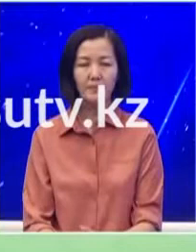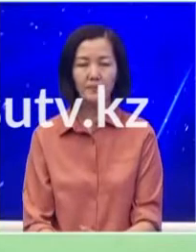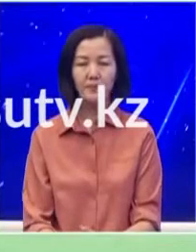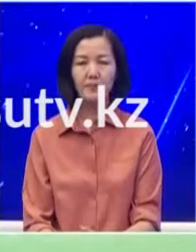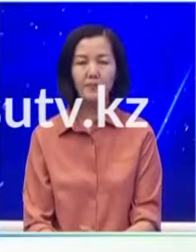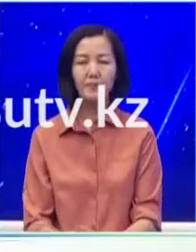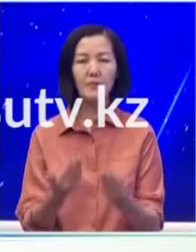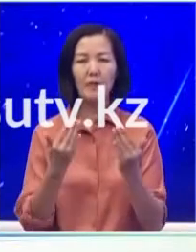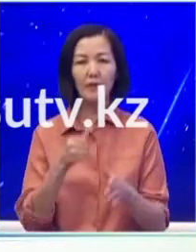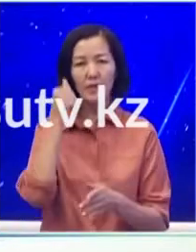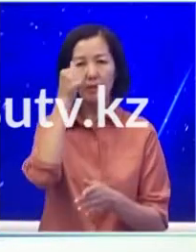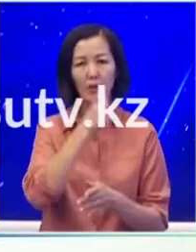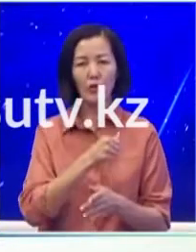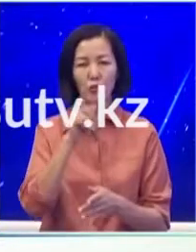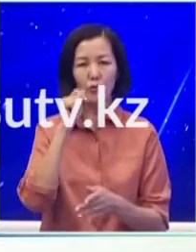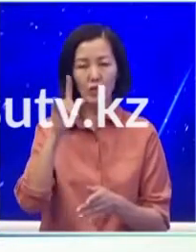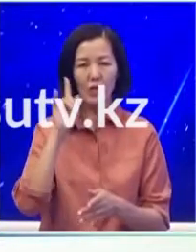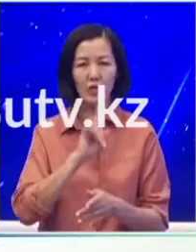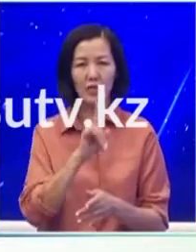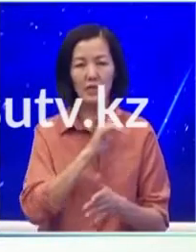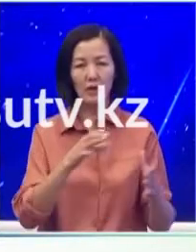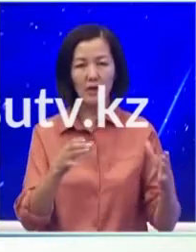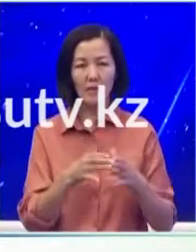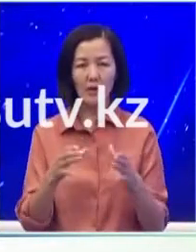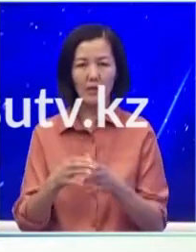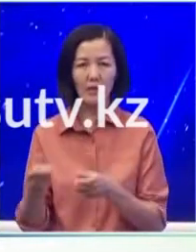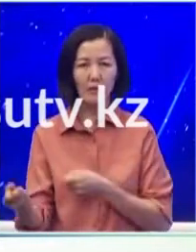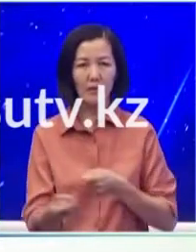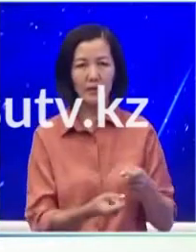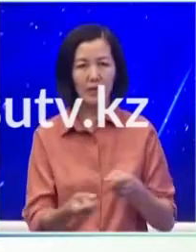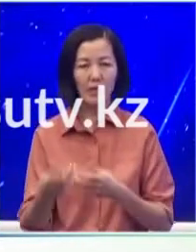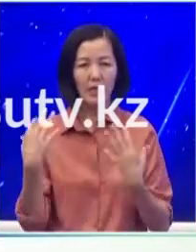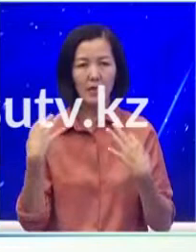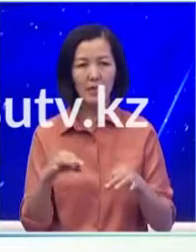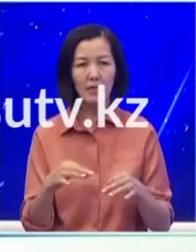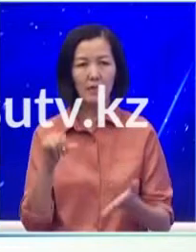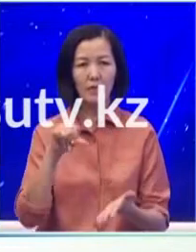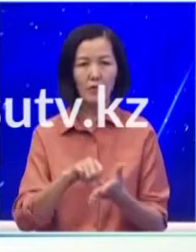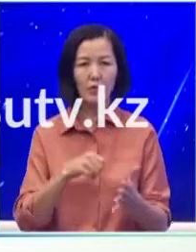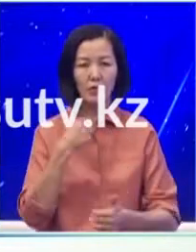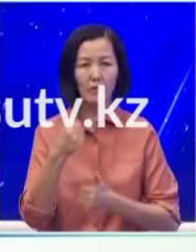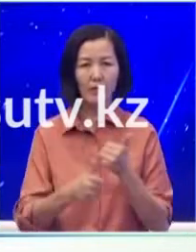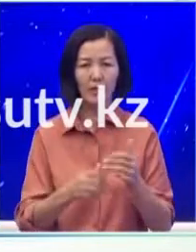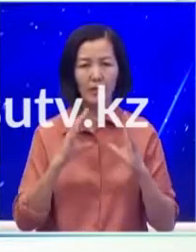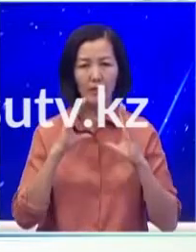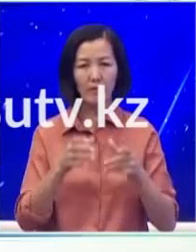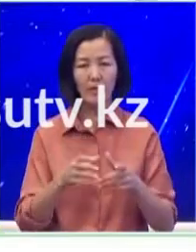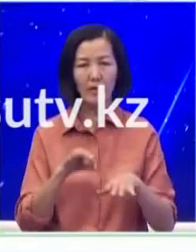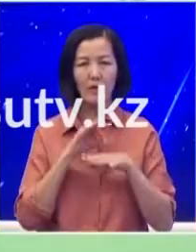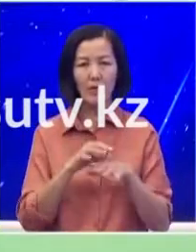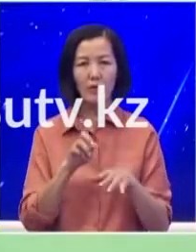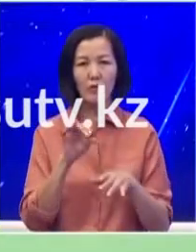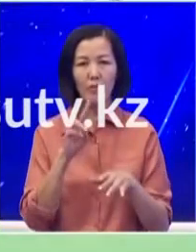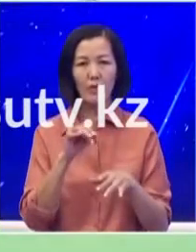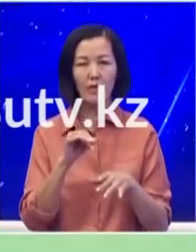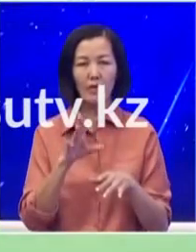В текущем году мужская и женская сборные команды по хоккею на траве завоевали лицензию на участие в чемпионате мира. Он пройдет в Бельгии и